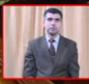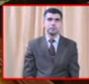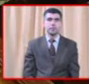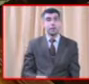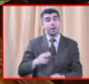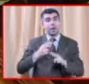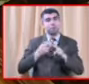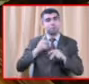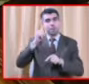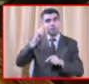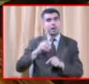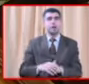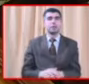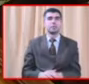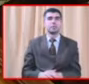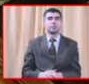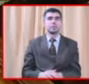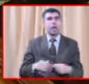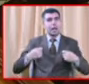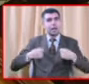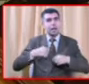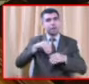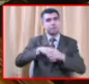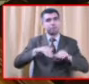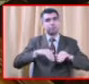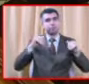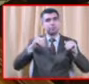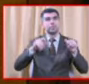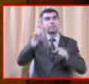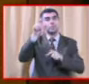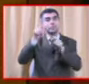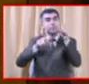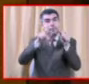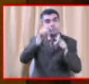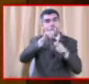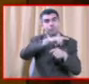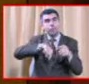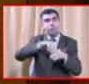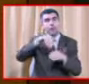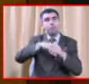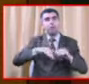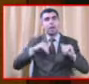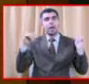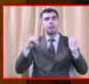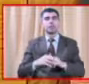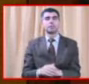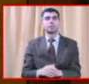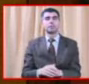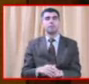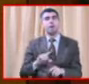بسم الله الرحمن الرحيم. السيد الرئيس، السيدات والسادة النواب المحترمين، في